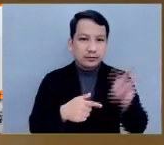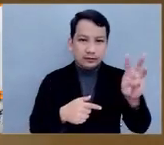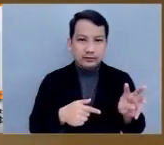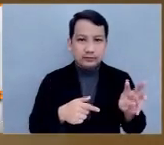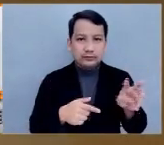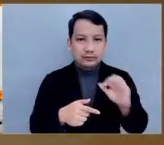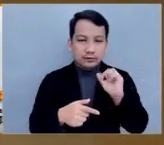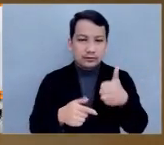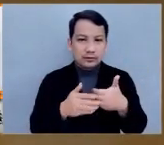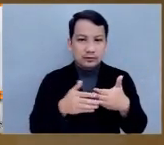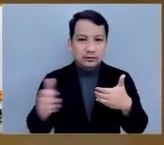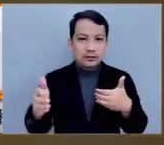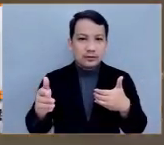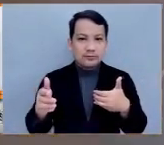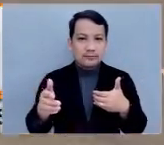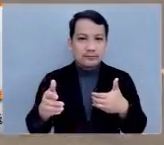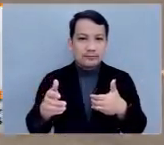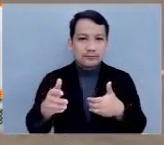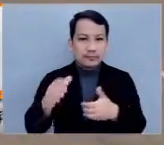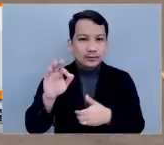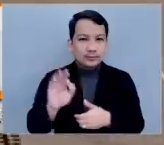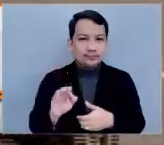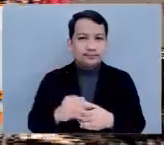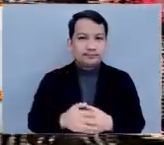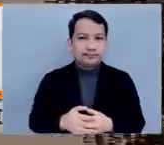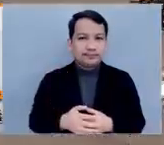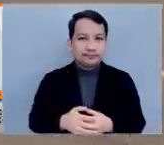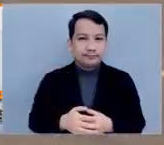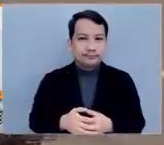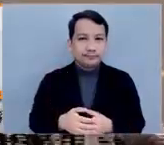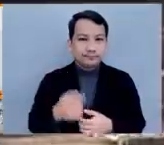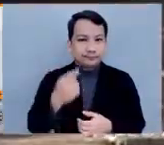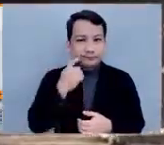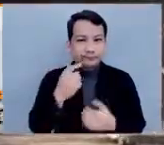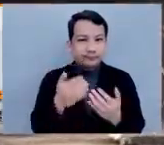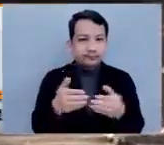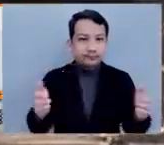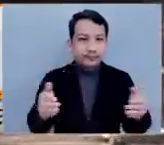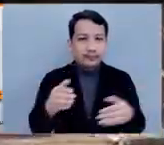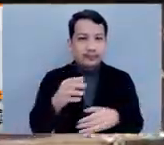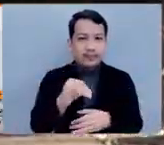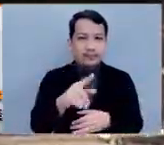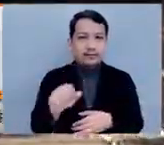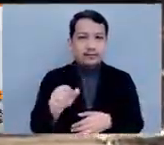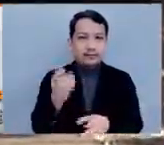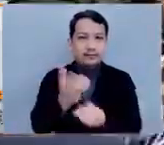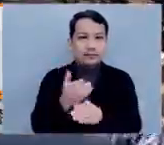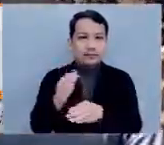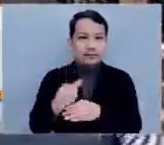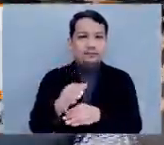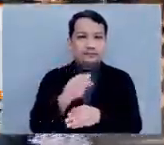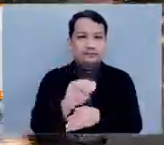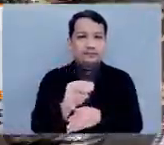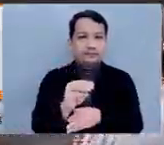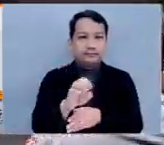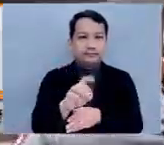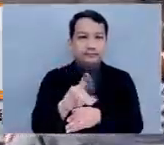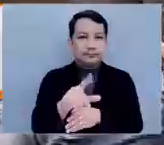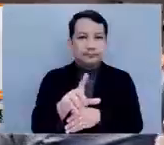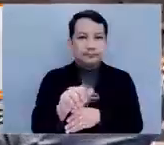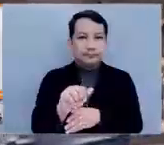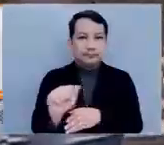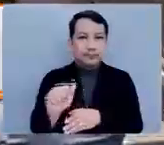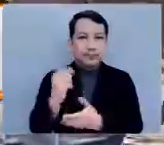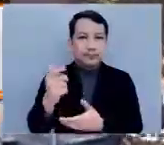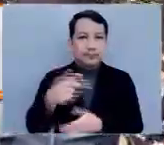bukas, hanggang Biyernes. Kanina, ibinilandra ng Manibela ang kanilang mga sasakyan sa Mendiola bilang protesta sa